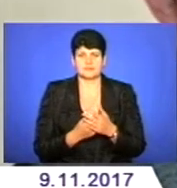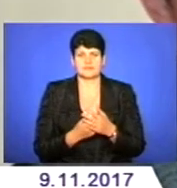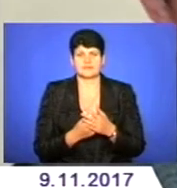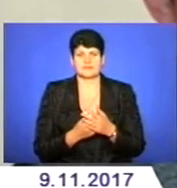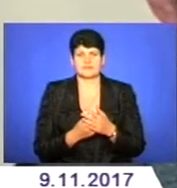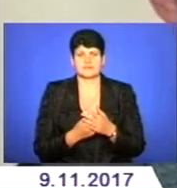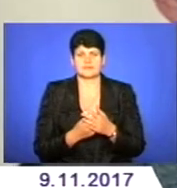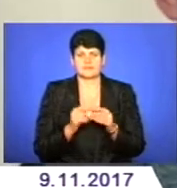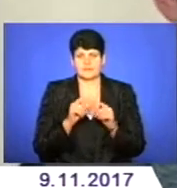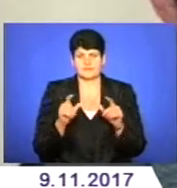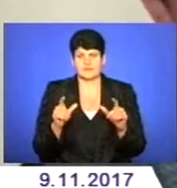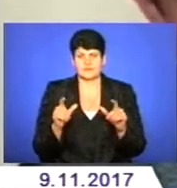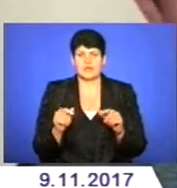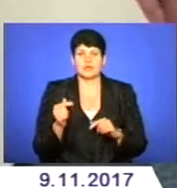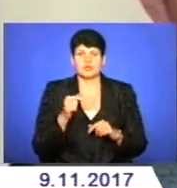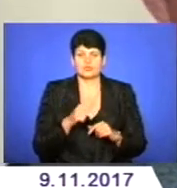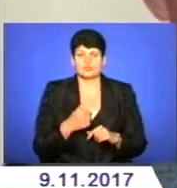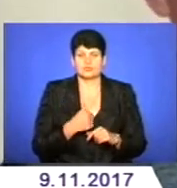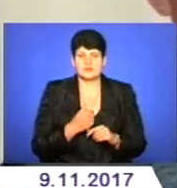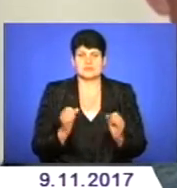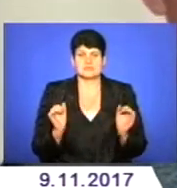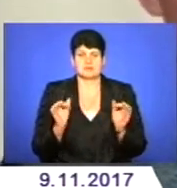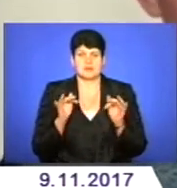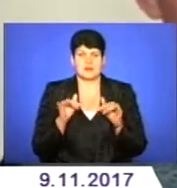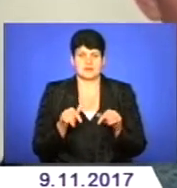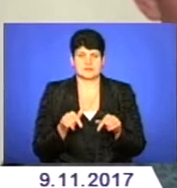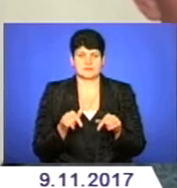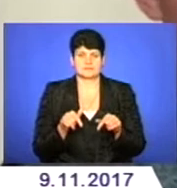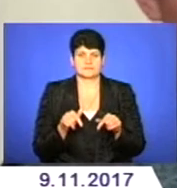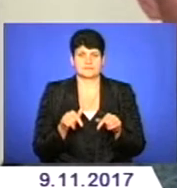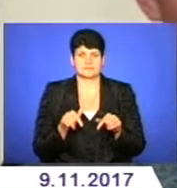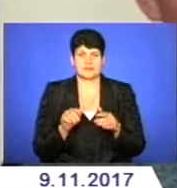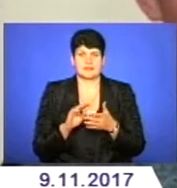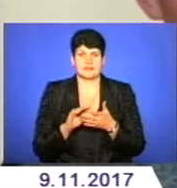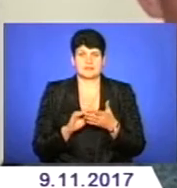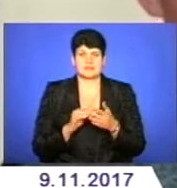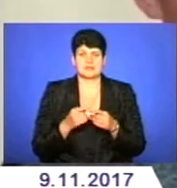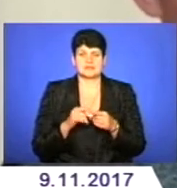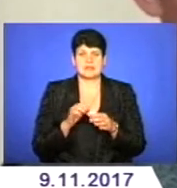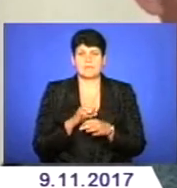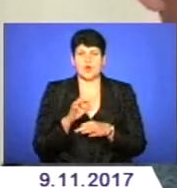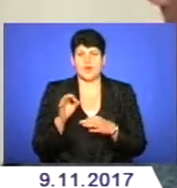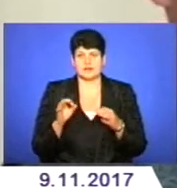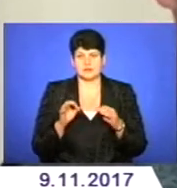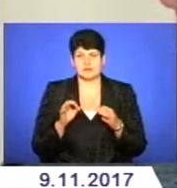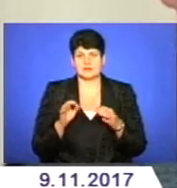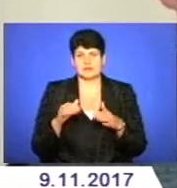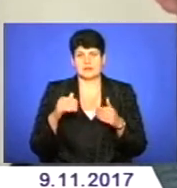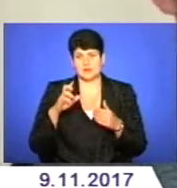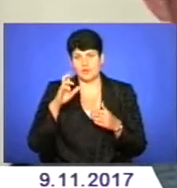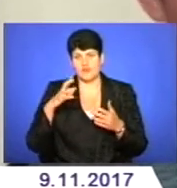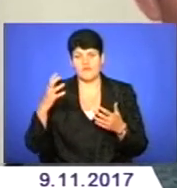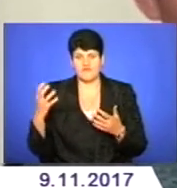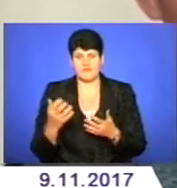школярів. І тому ми зібрались, написали цей проект і, дай Бог, виграли